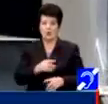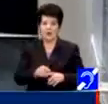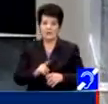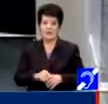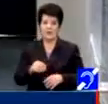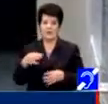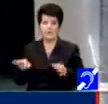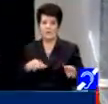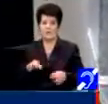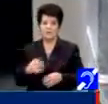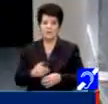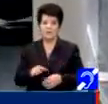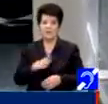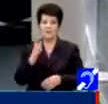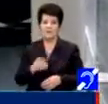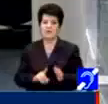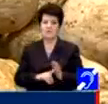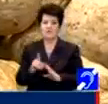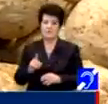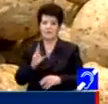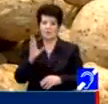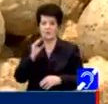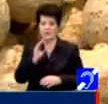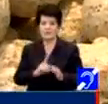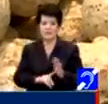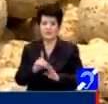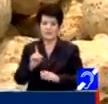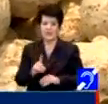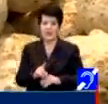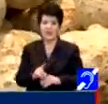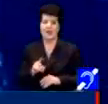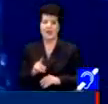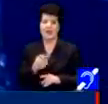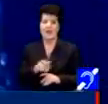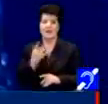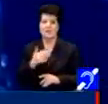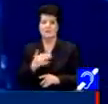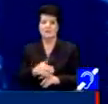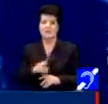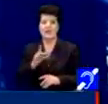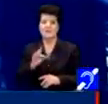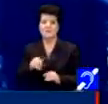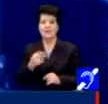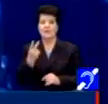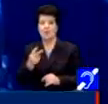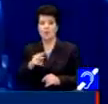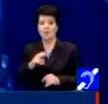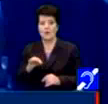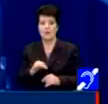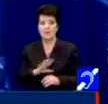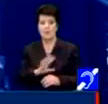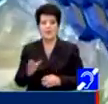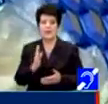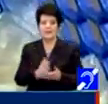din materiale biodegradabile, începând cu data intrării în vigoare a ordonanței 50, respectiv 2 iulie. Nu există nicio